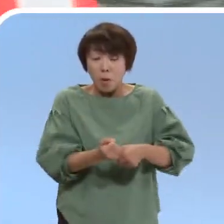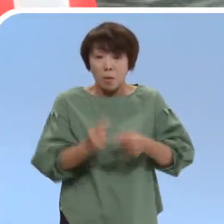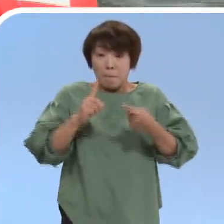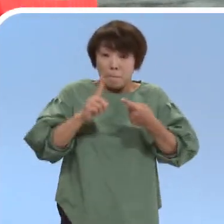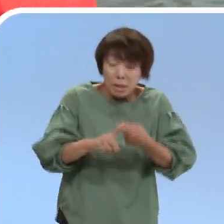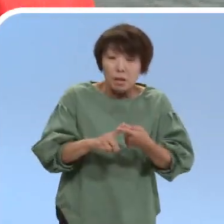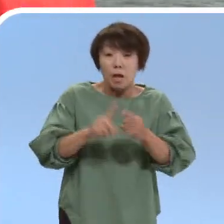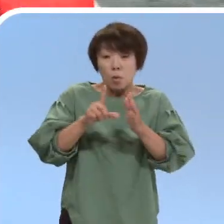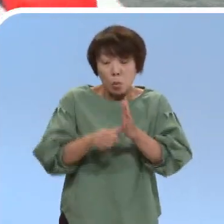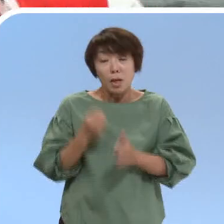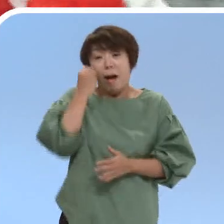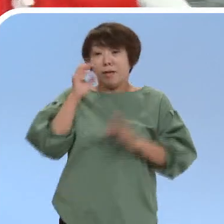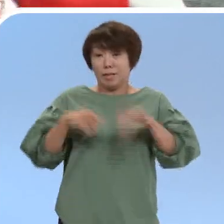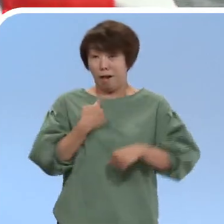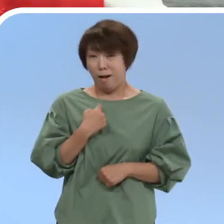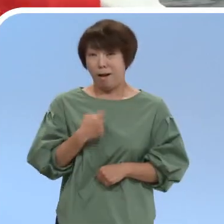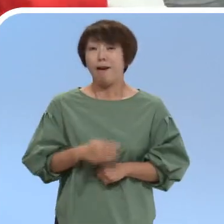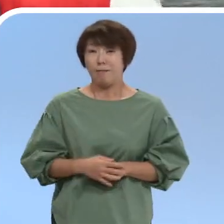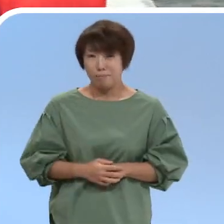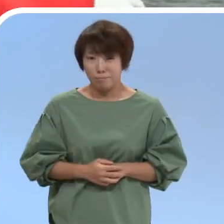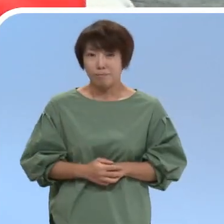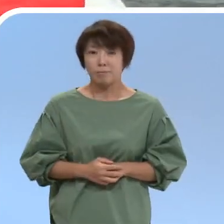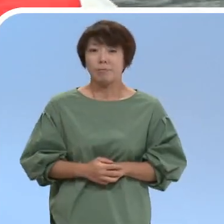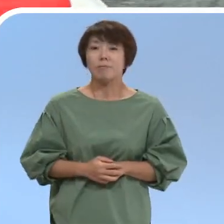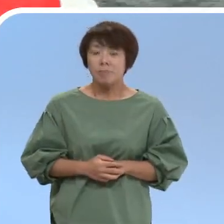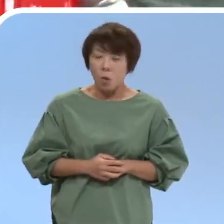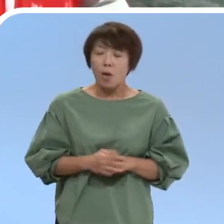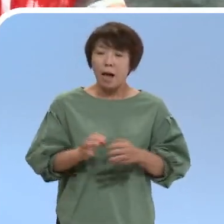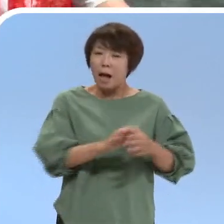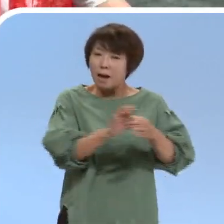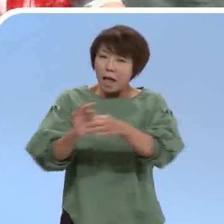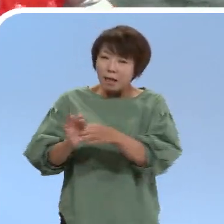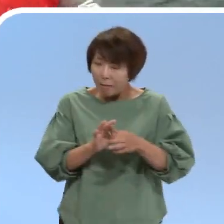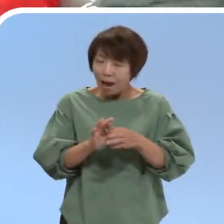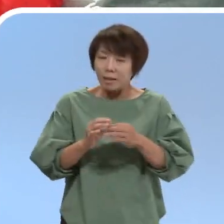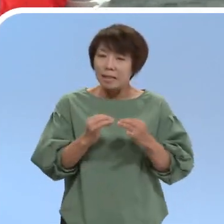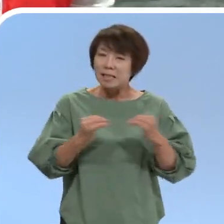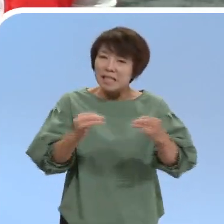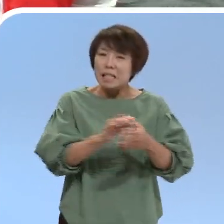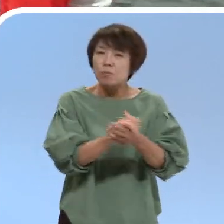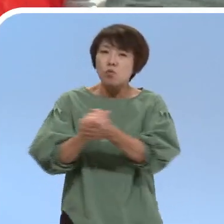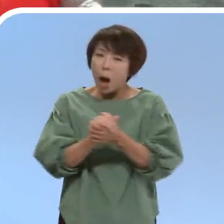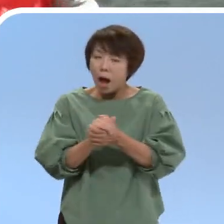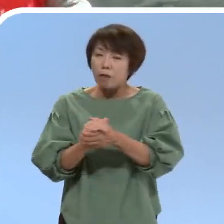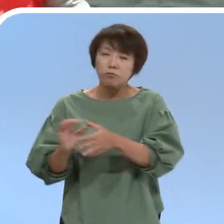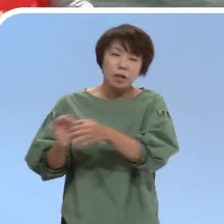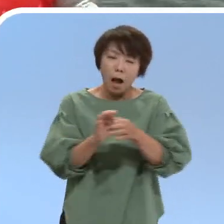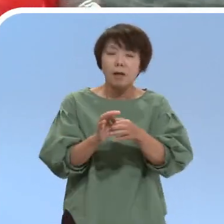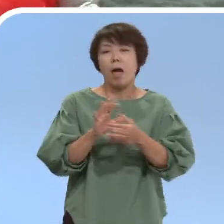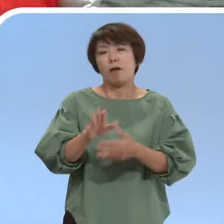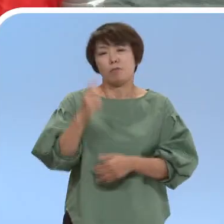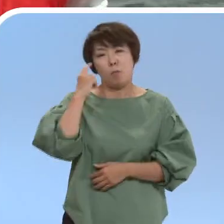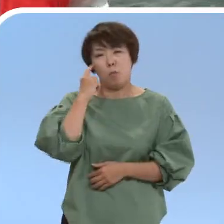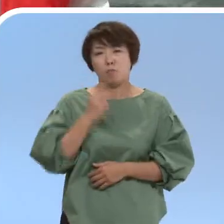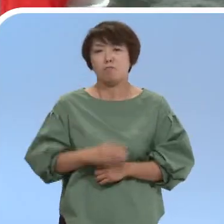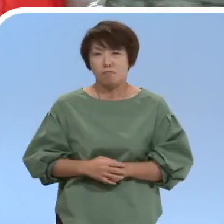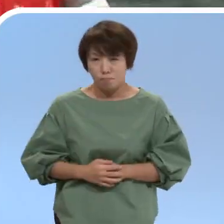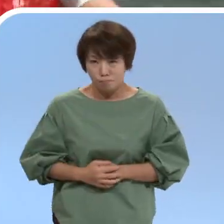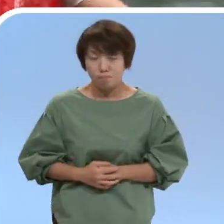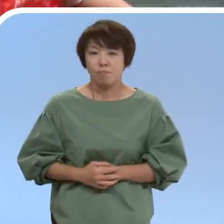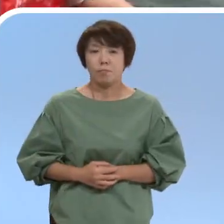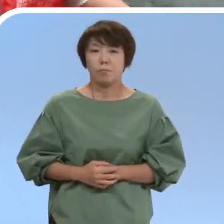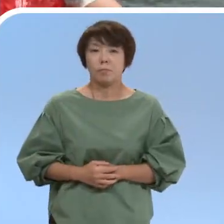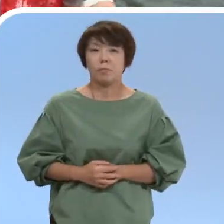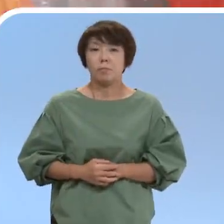な息合ってるなっていうのを感じる瞬間がありますね。 それがね、やっぱ連帯感とかね、そういうチームワークにもつながってきますんで